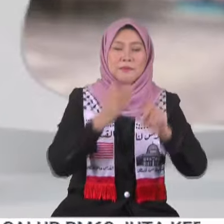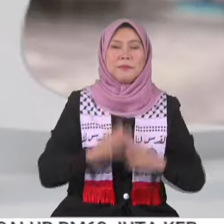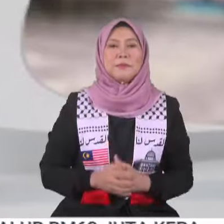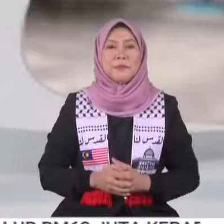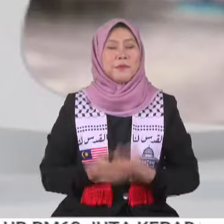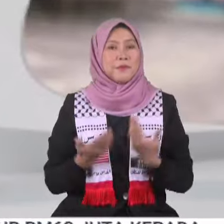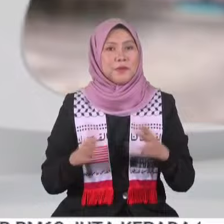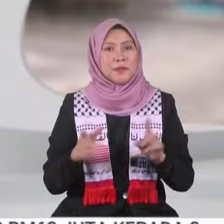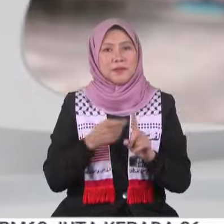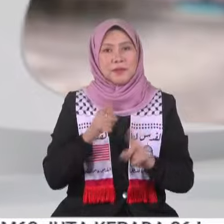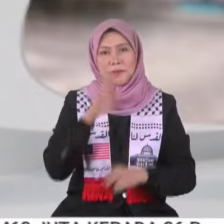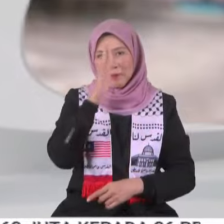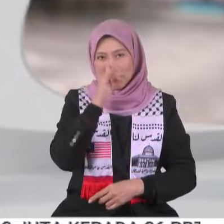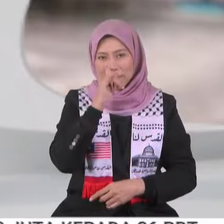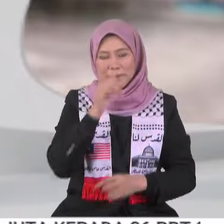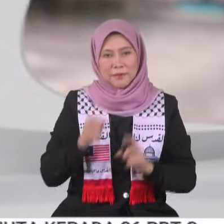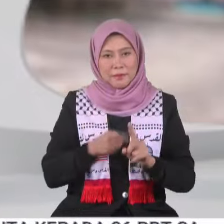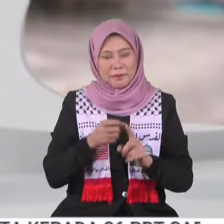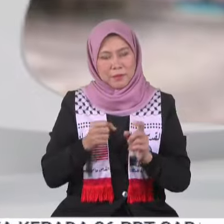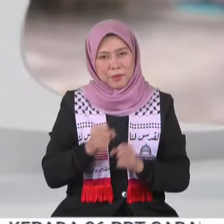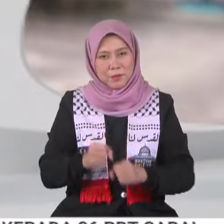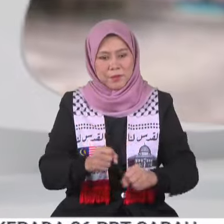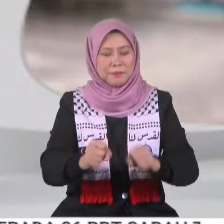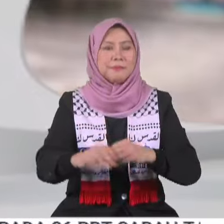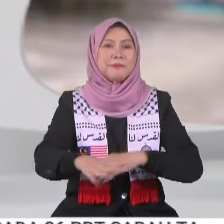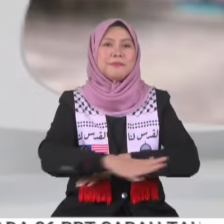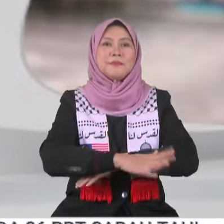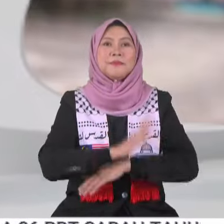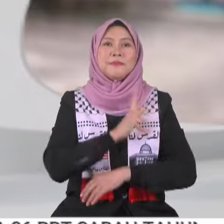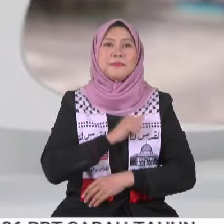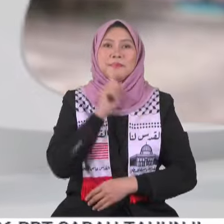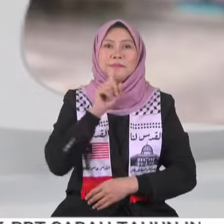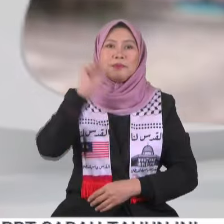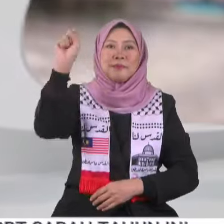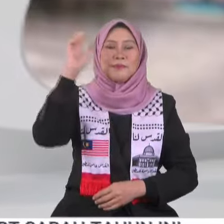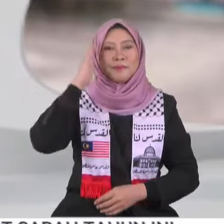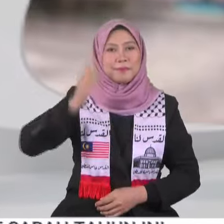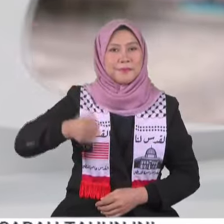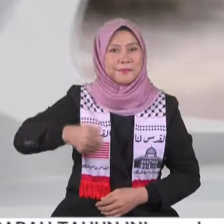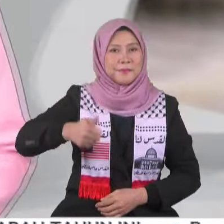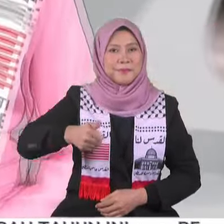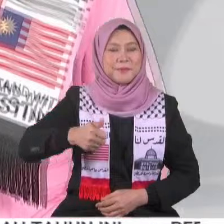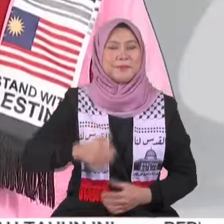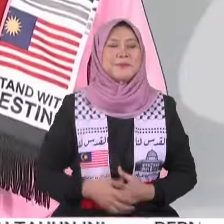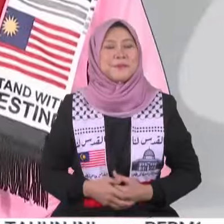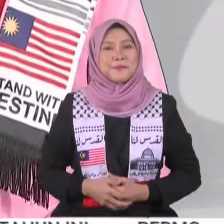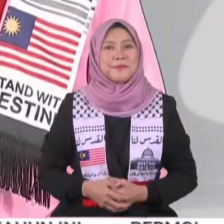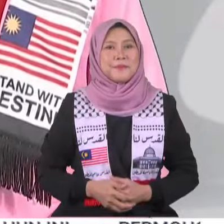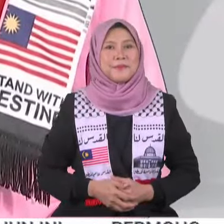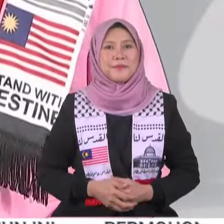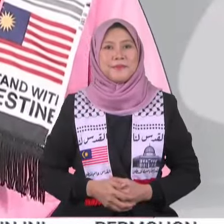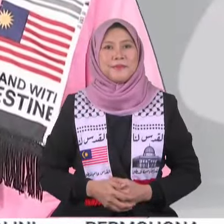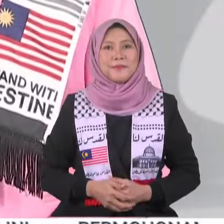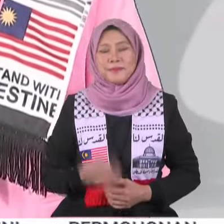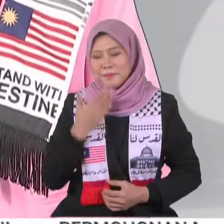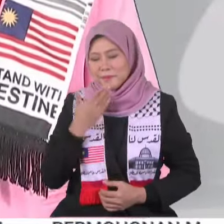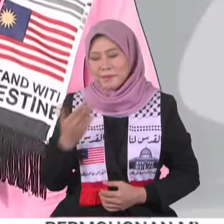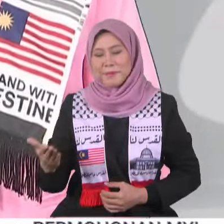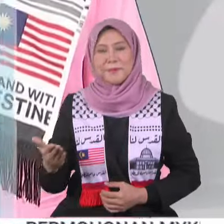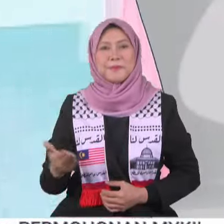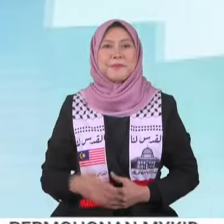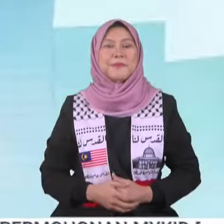Sekian lintas langsung dari Melaka, dari Sungai ke Segara, Palestin pasti merdeka. Assalamualaikum, salam Malaysia Madani. Baik, terima kasih